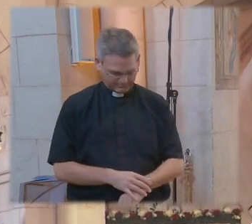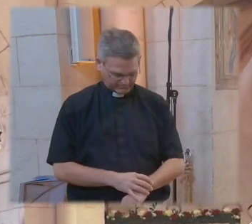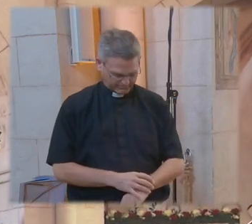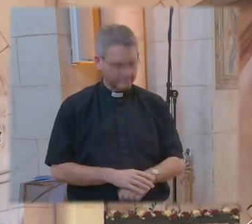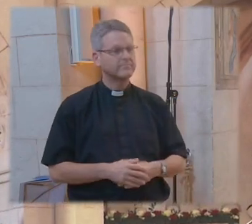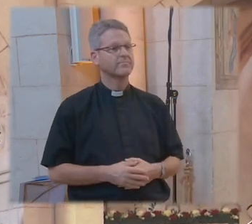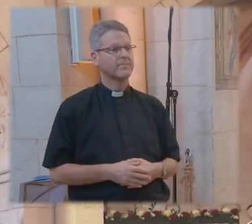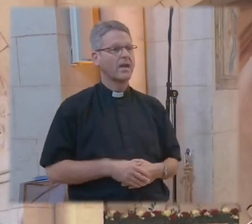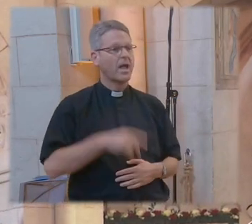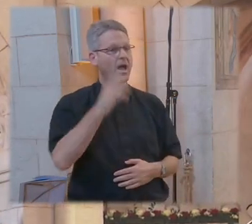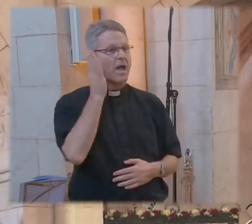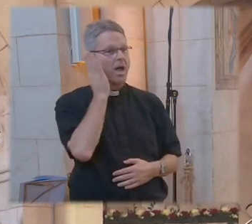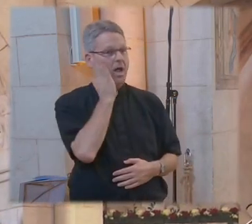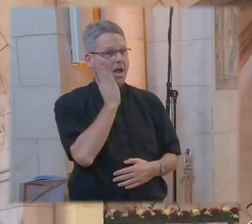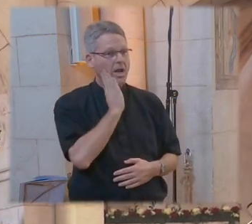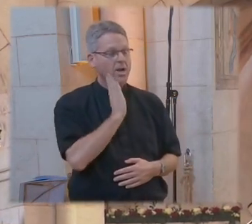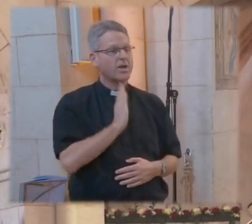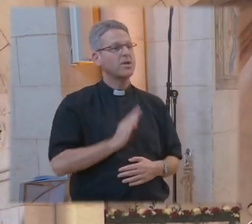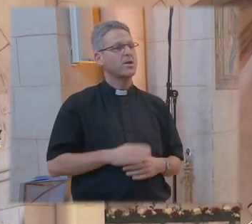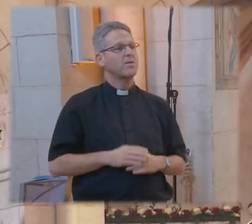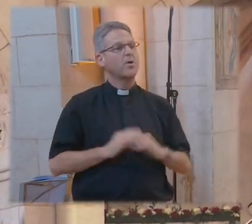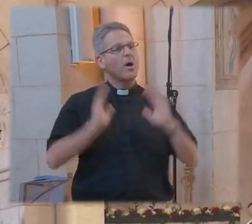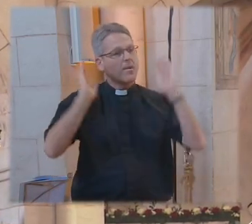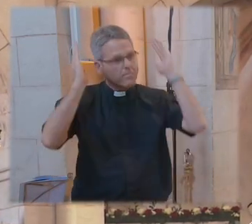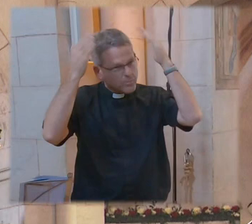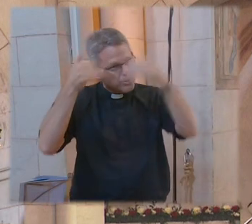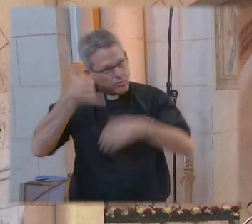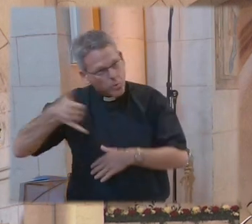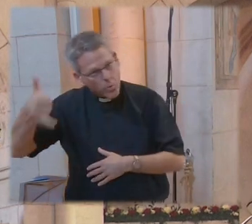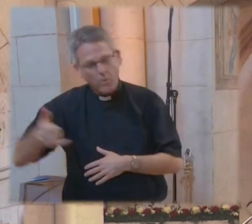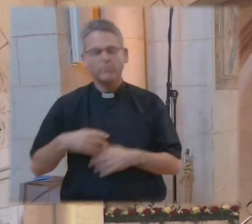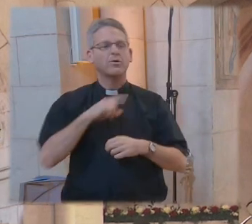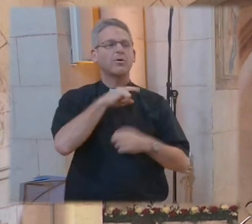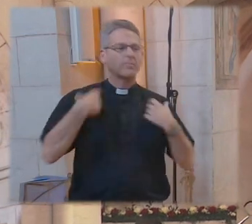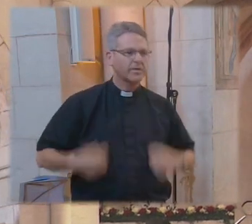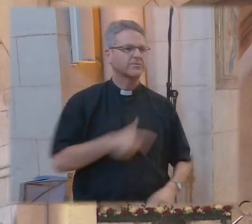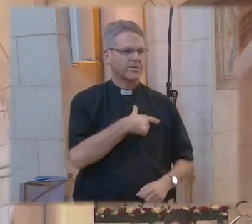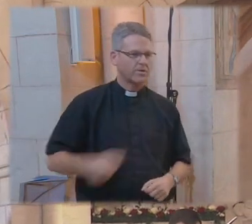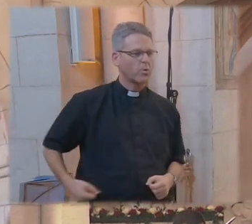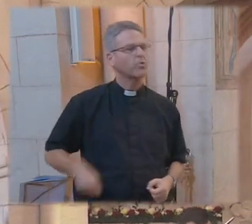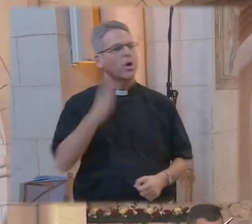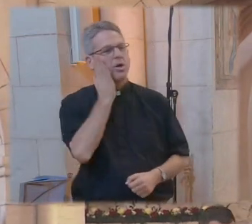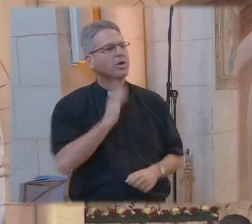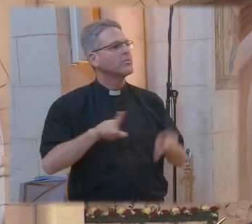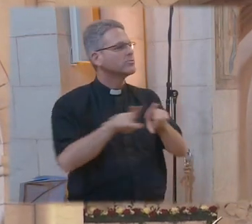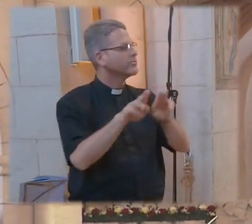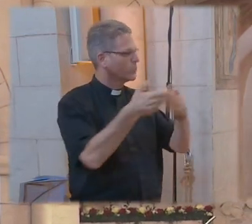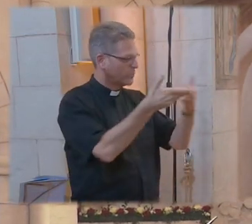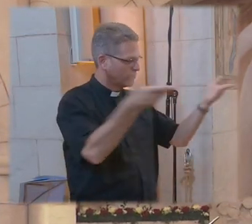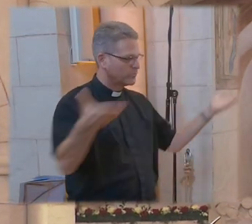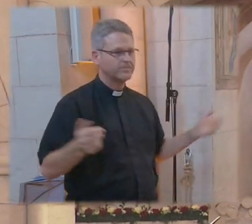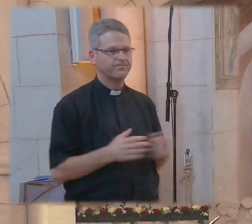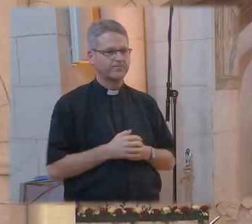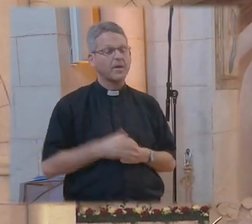Liebe Mitbrüder im geweihten Amt, liebe Schwestern und Brüder, die Seligen und Heiligen sind